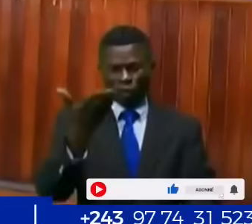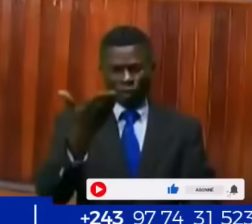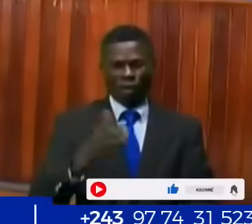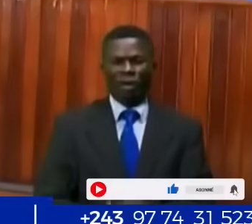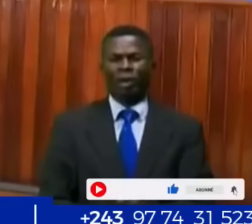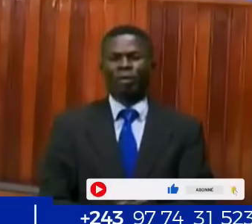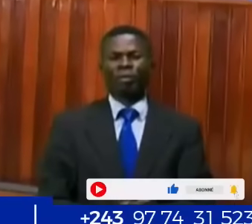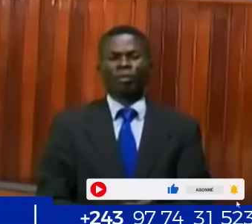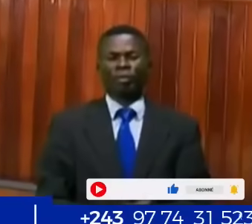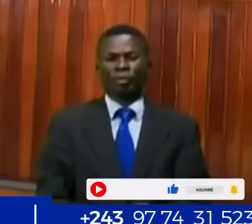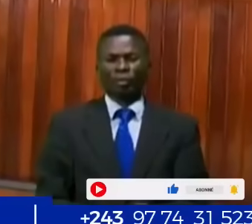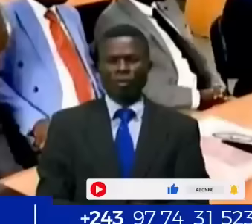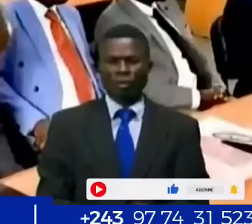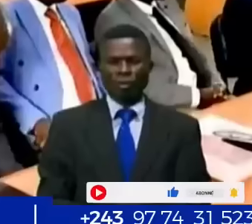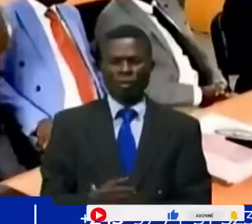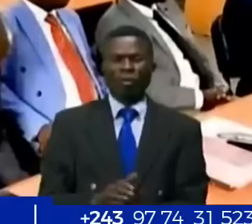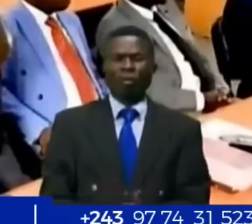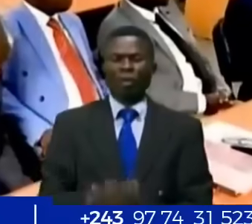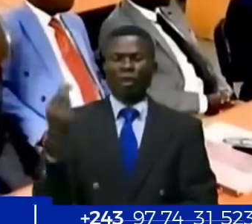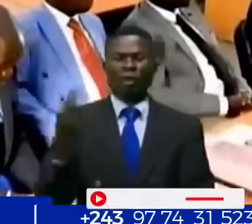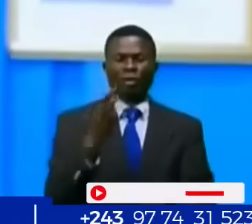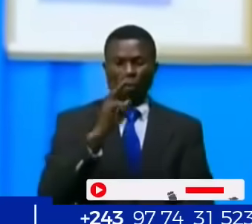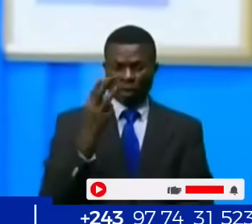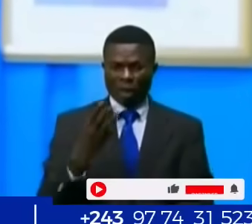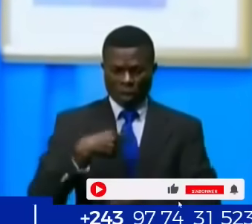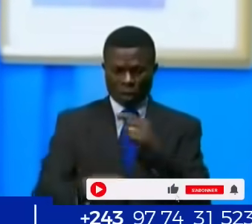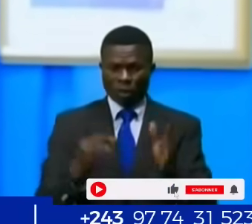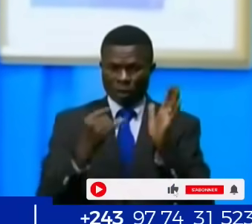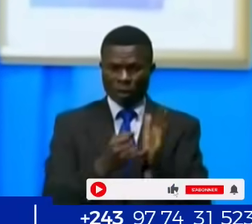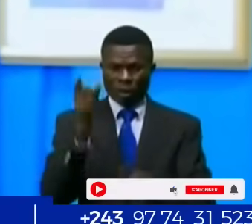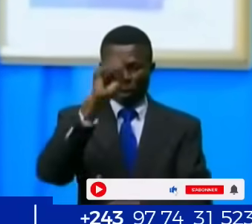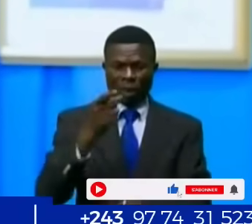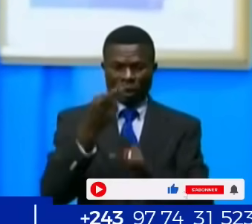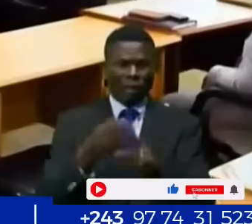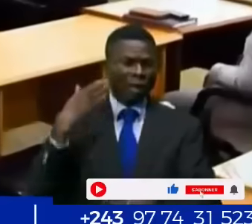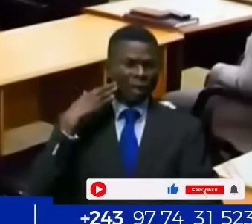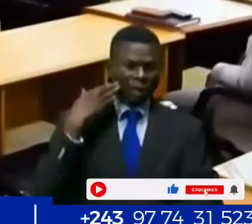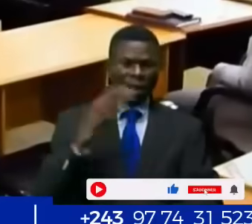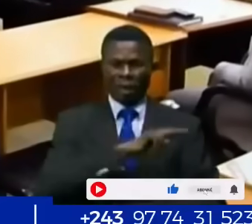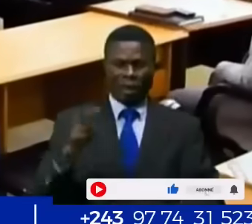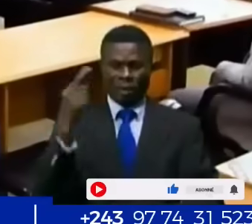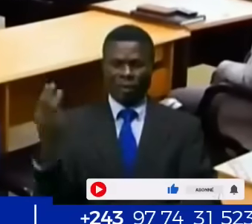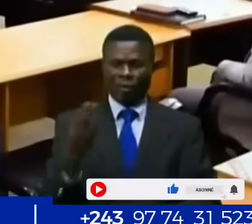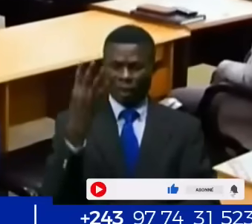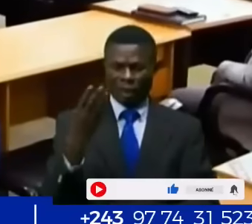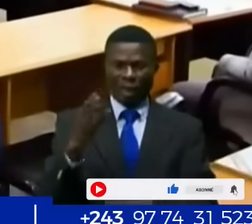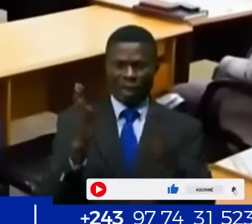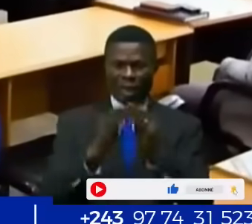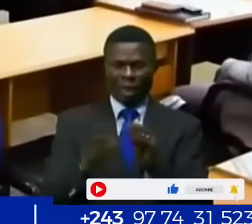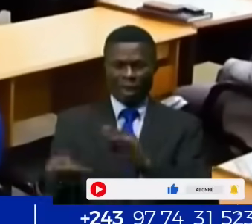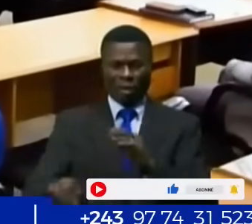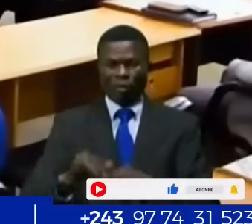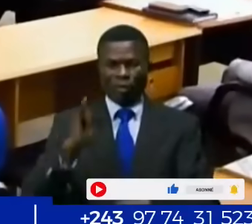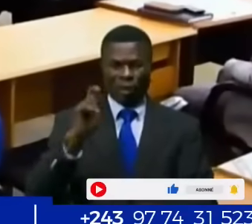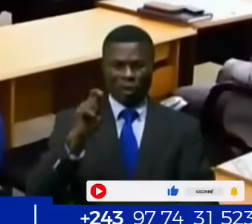La session ordinaire de mars 2024 s'est ouverte le samedi 30 mars 2024 à l'Assemblée provinciale de l'Ituri. Dans